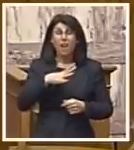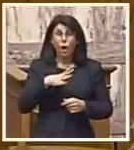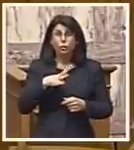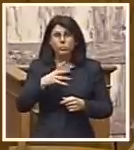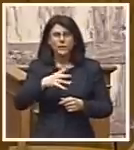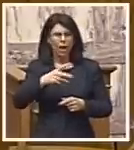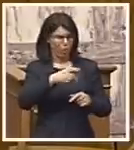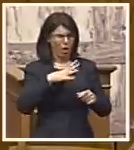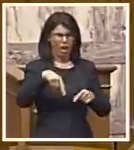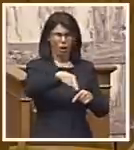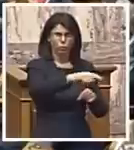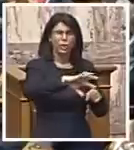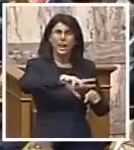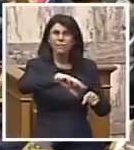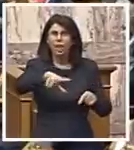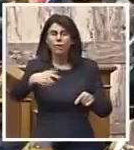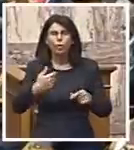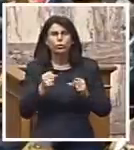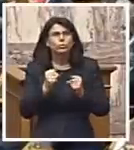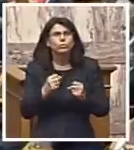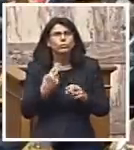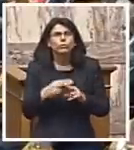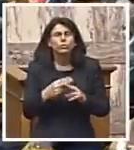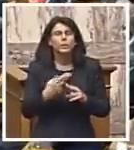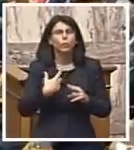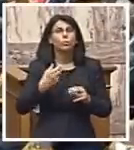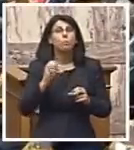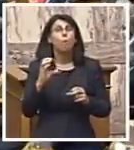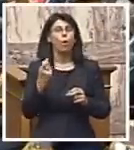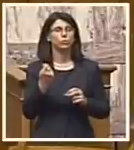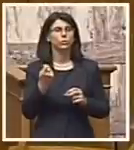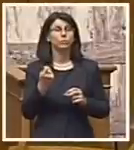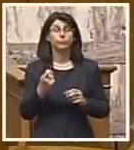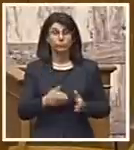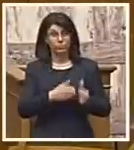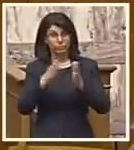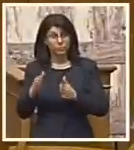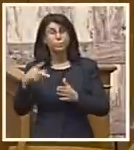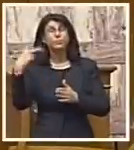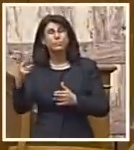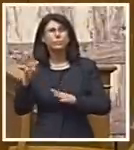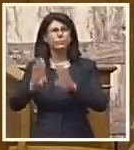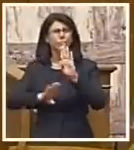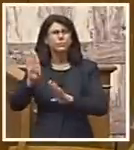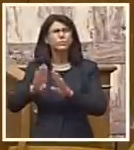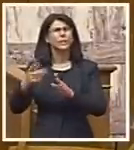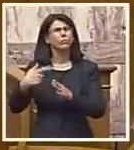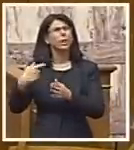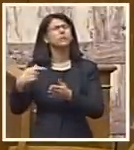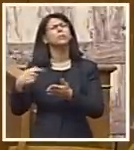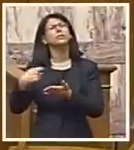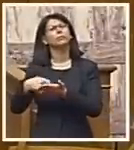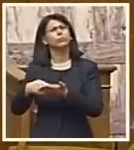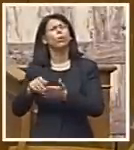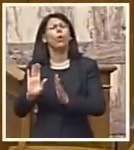ζωτικούς, ενώ αντιδρούν σε οποιαδήποτε φορολόγηση επί των δικών τους χρηματιστηριακών και τραπεζικών